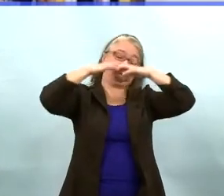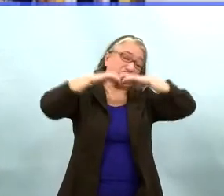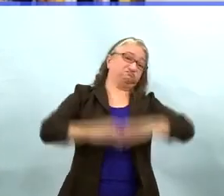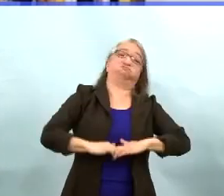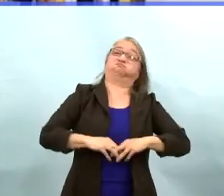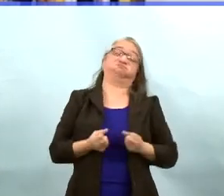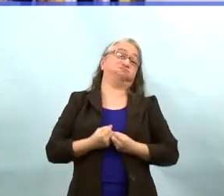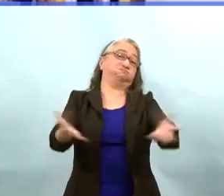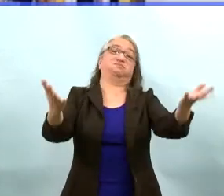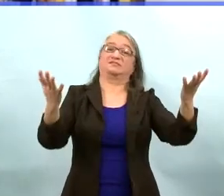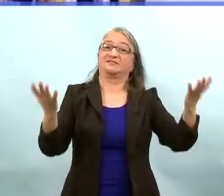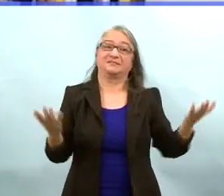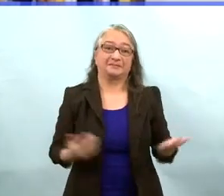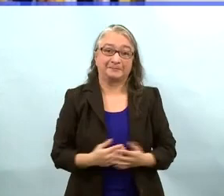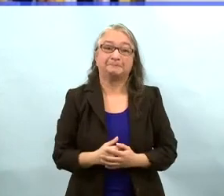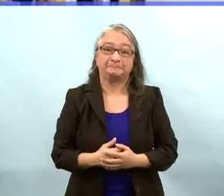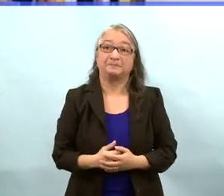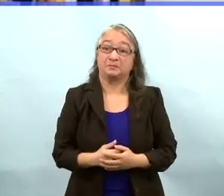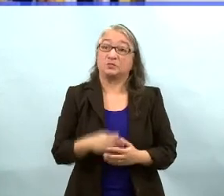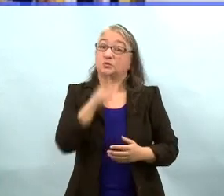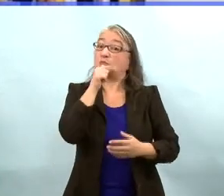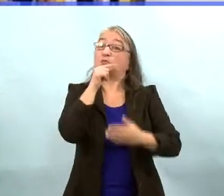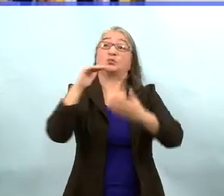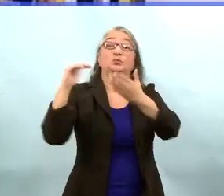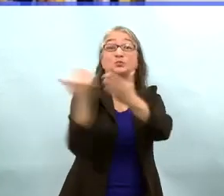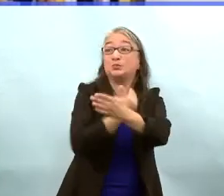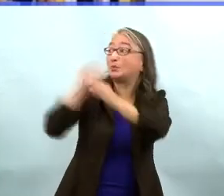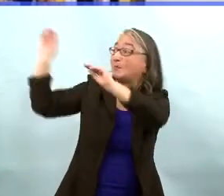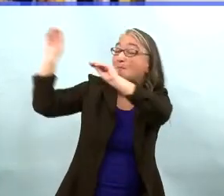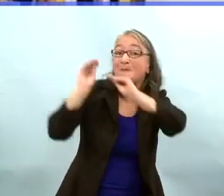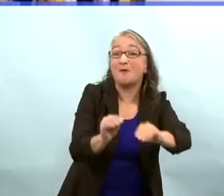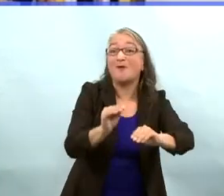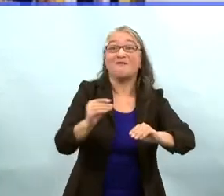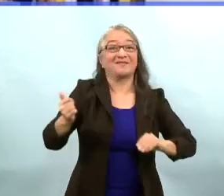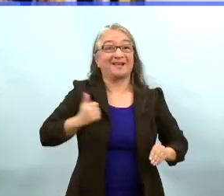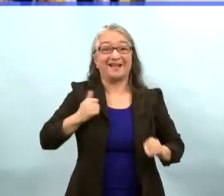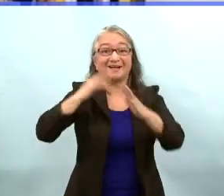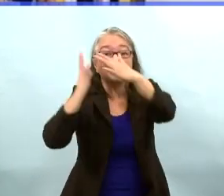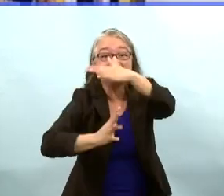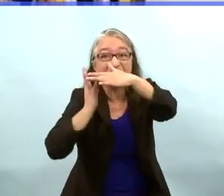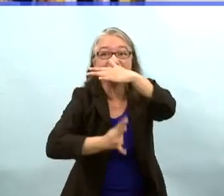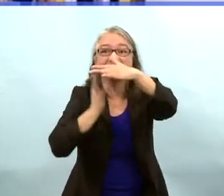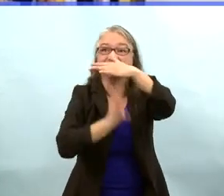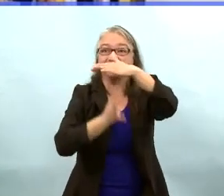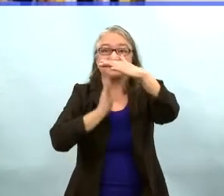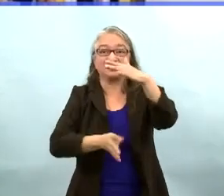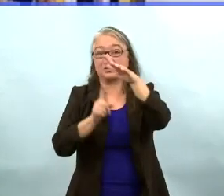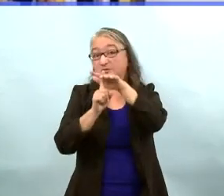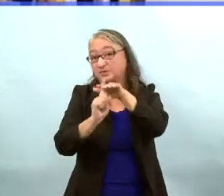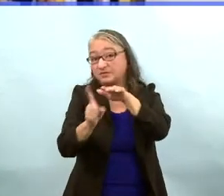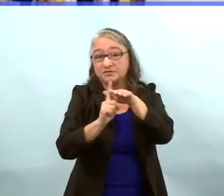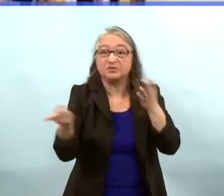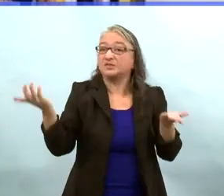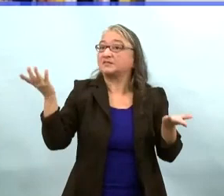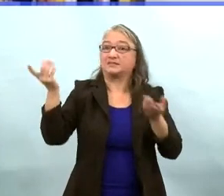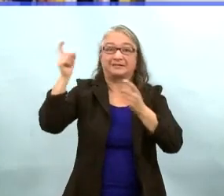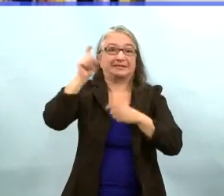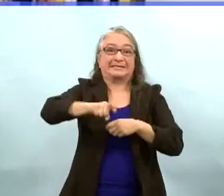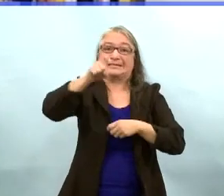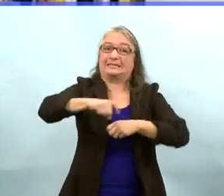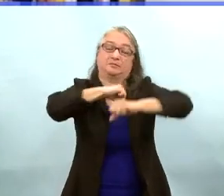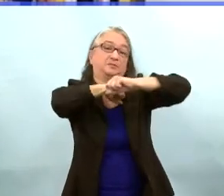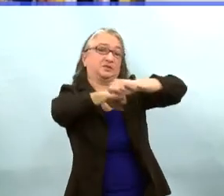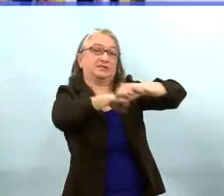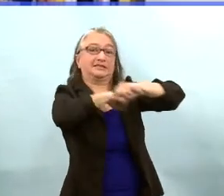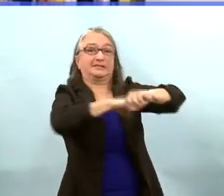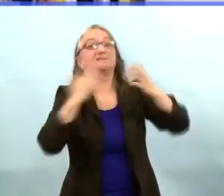autochtones, les réfugiés, les nouveaux arrivants dans notre province, les personnes qui ont un faible revenu et les enfants qui ont des handicaps, tout le monde soit protégé. Alors,